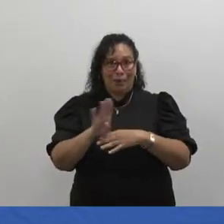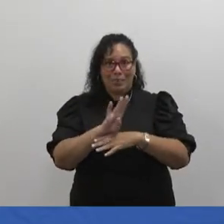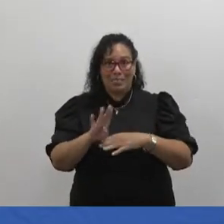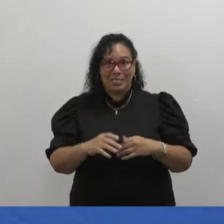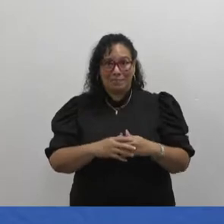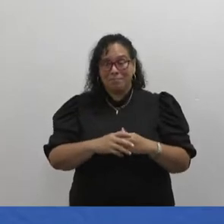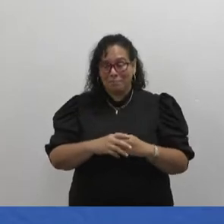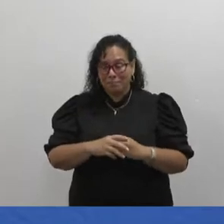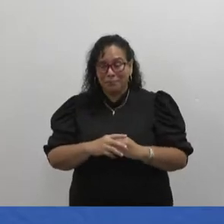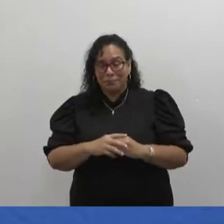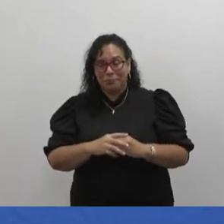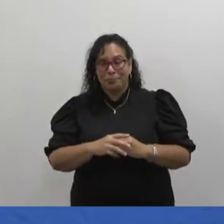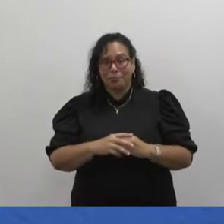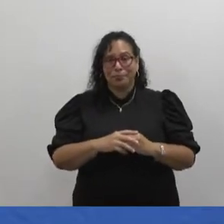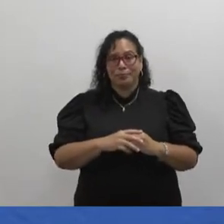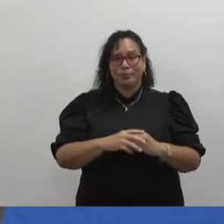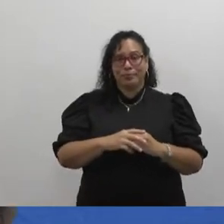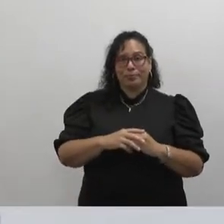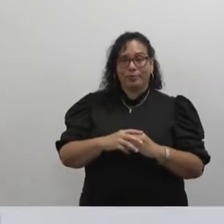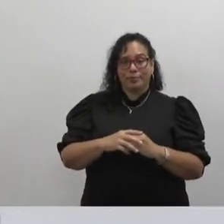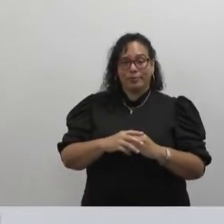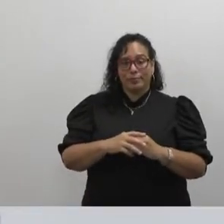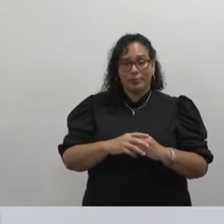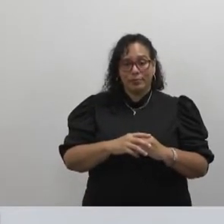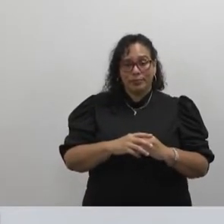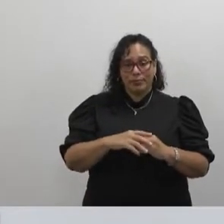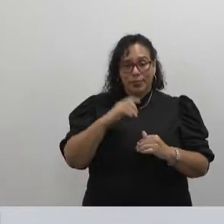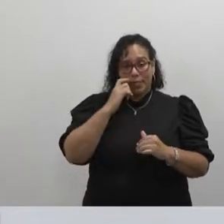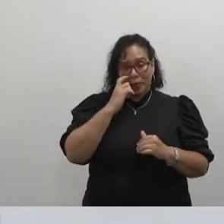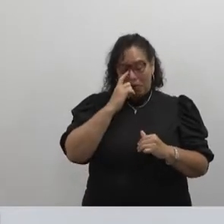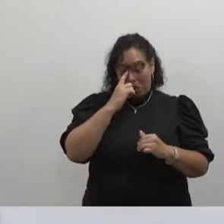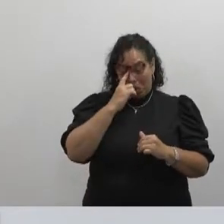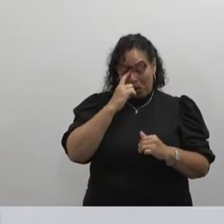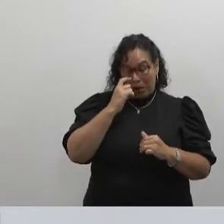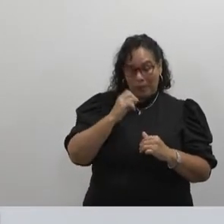thì và con đàn trong chạy phần